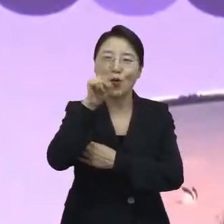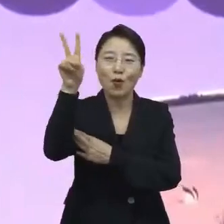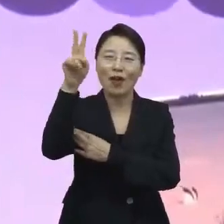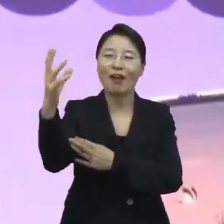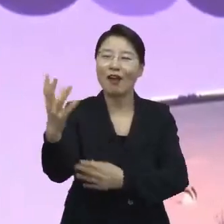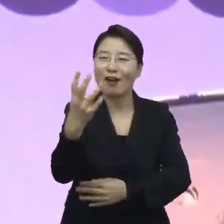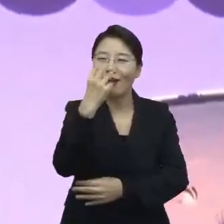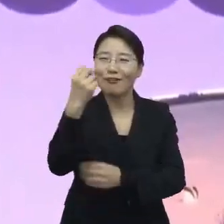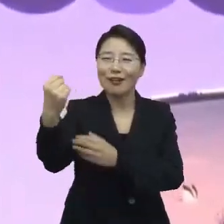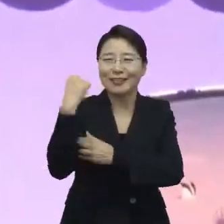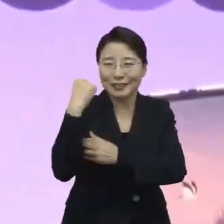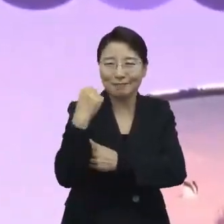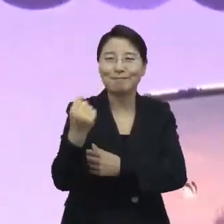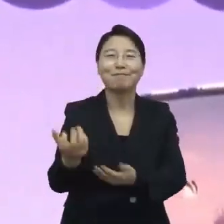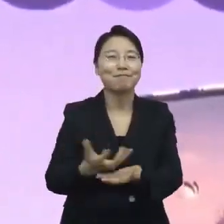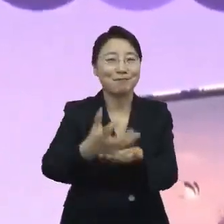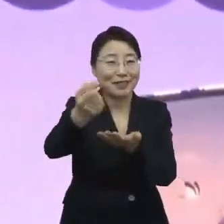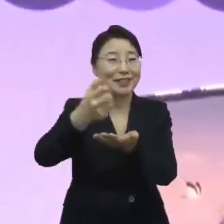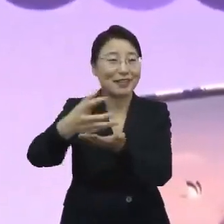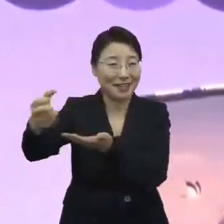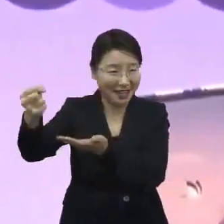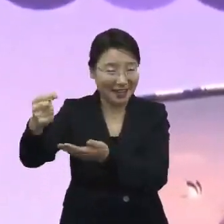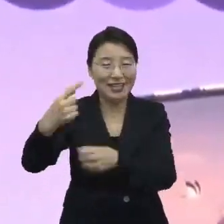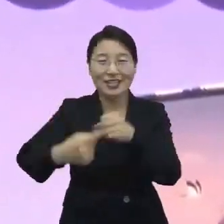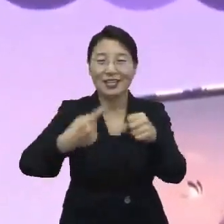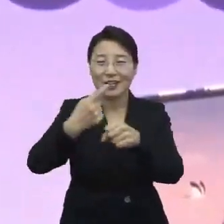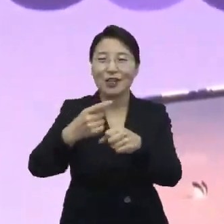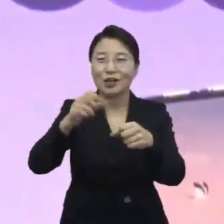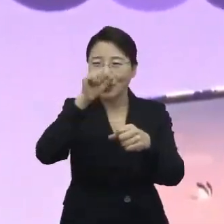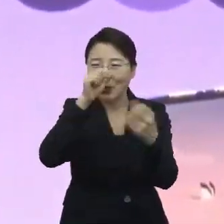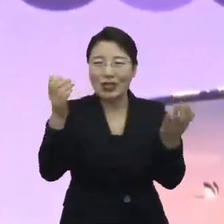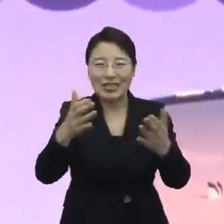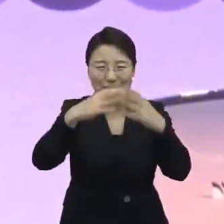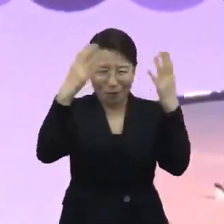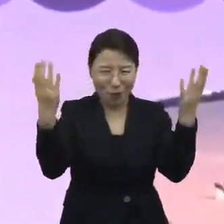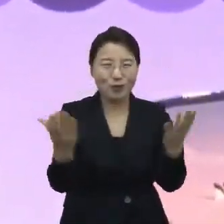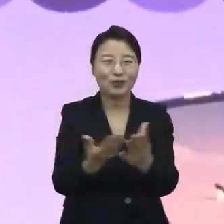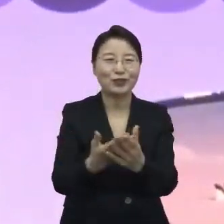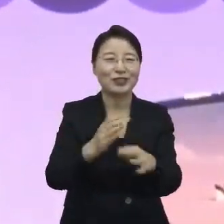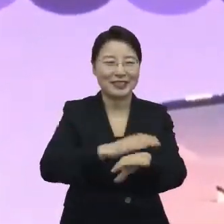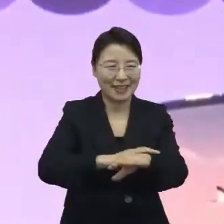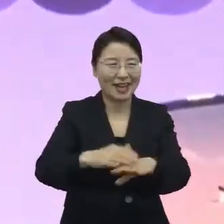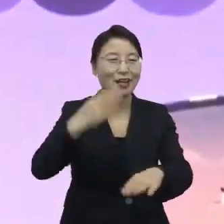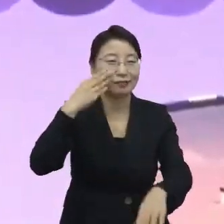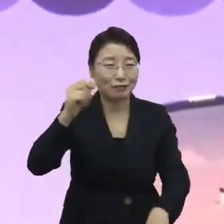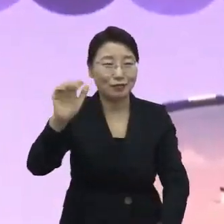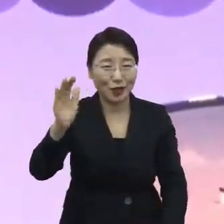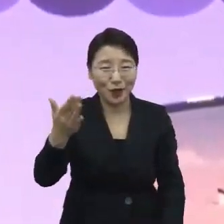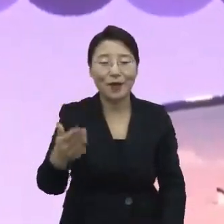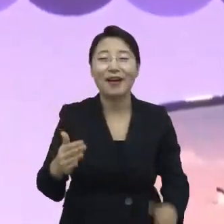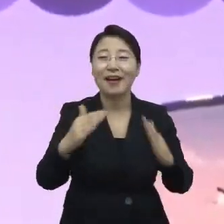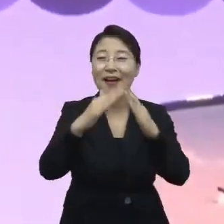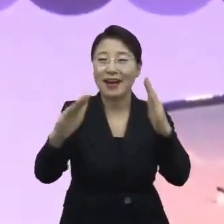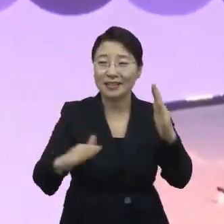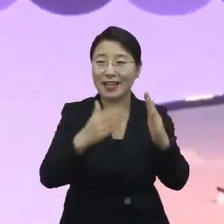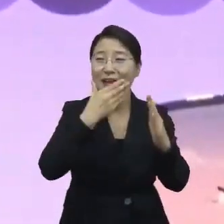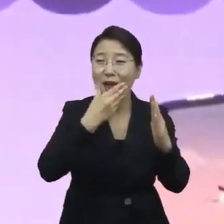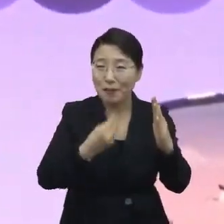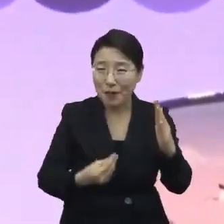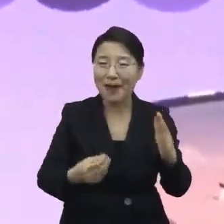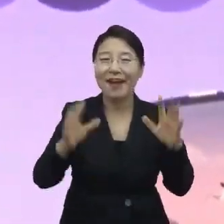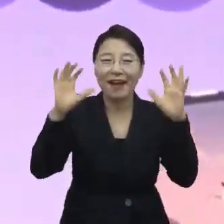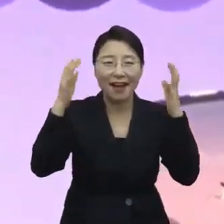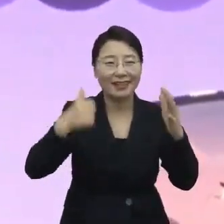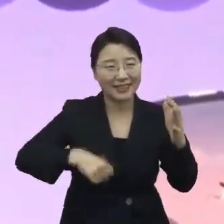기분을 듬뿍 받으셔서 1년 동안 좋은 일만 있기를 바라고 또 되게 가정이 행복하고